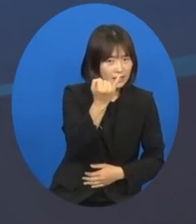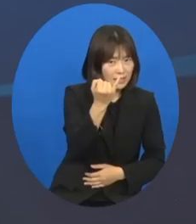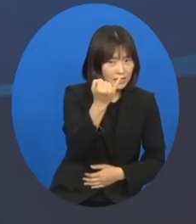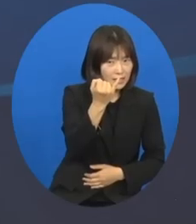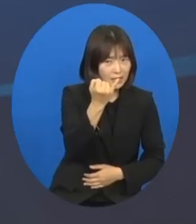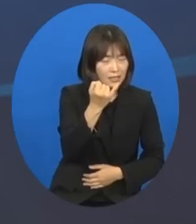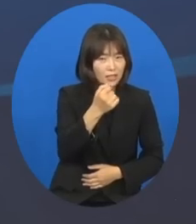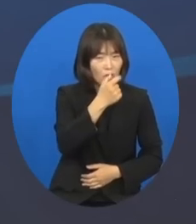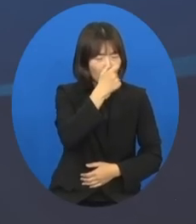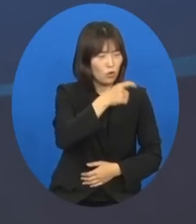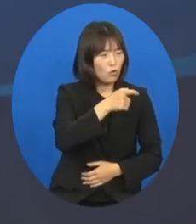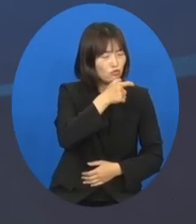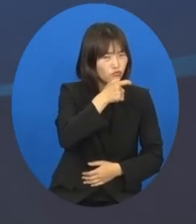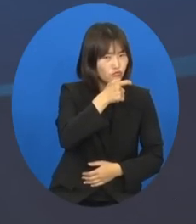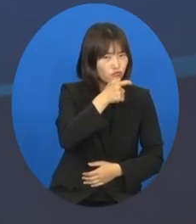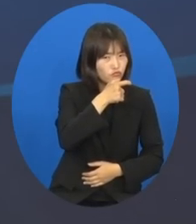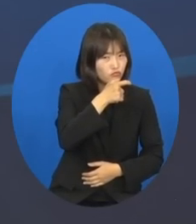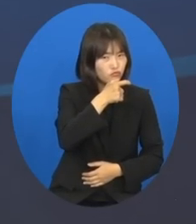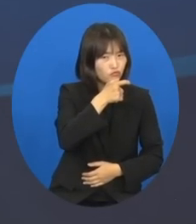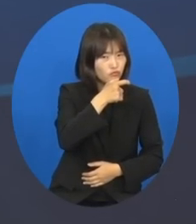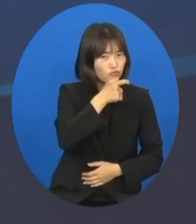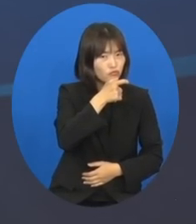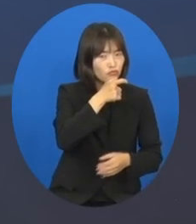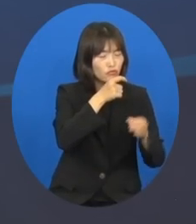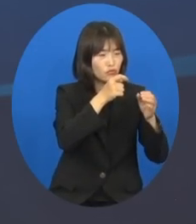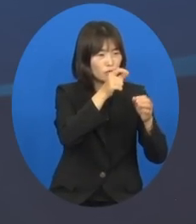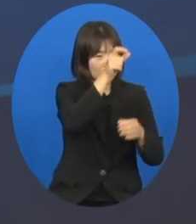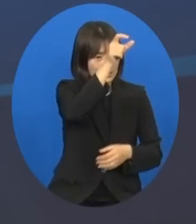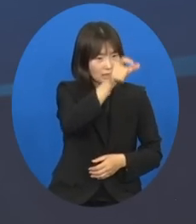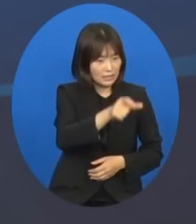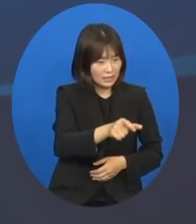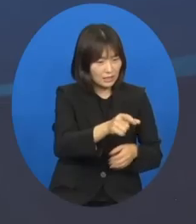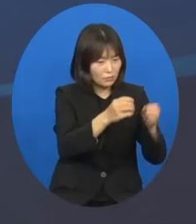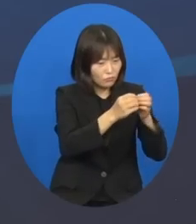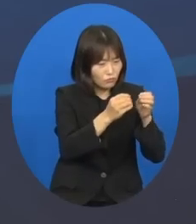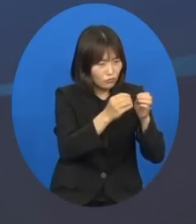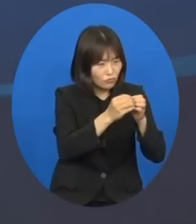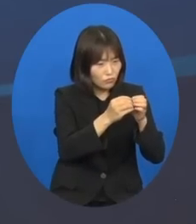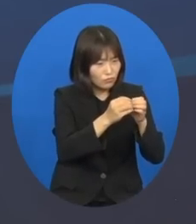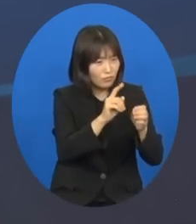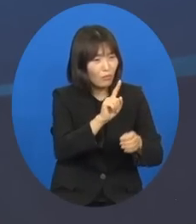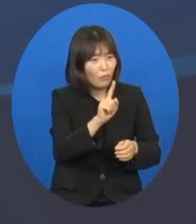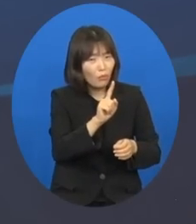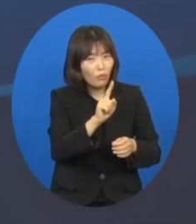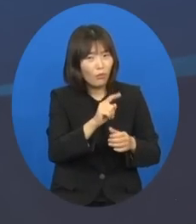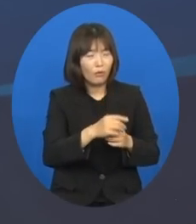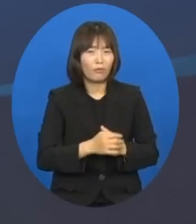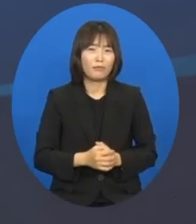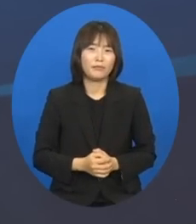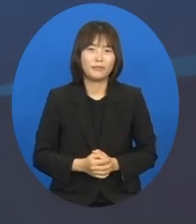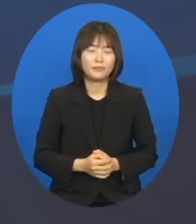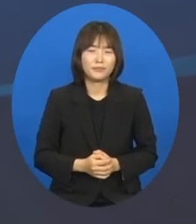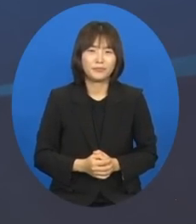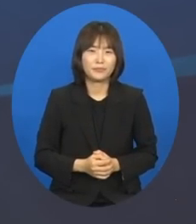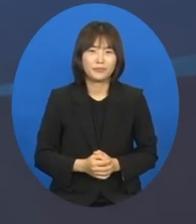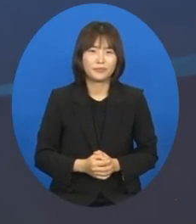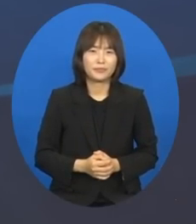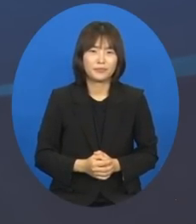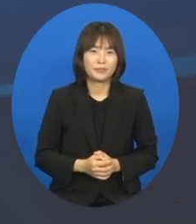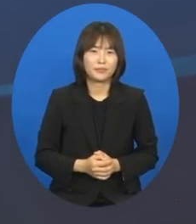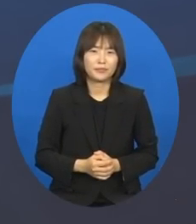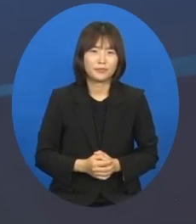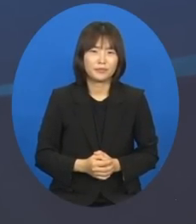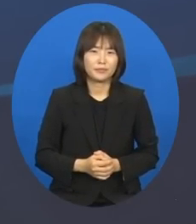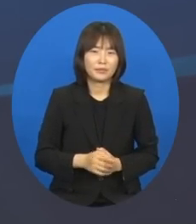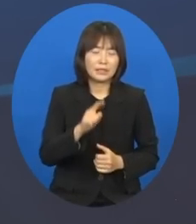사이에 문구가 쓰여져 있었는데 문구가 너무너무 가슴을 울리는 문구들하고요 이렇게 쓰여져 있었어요이